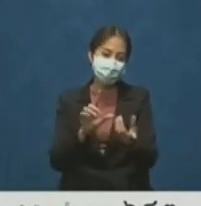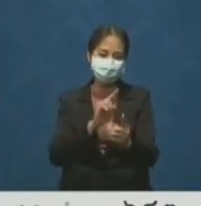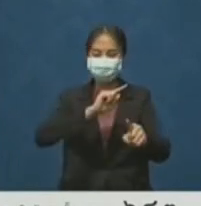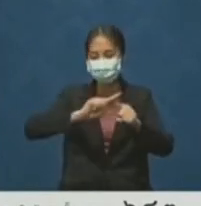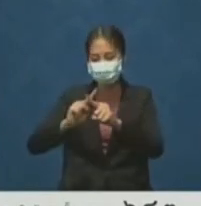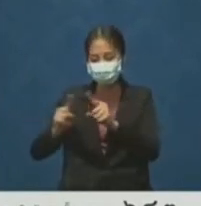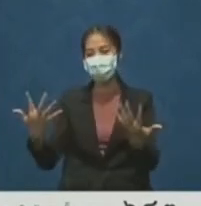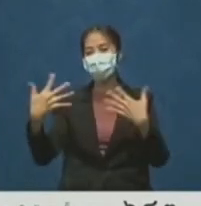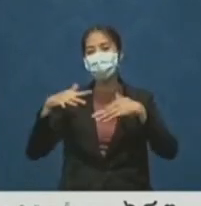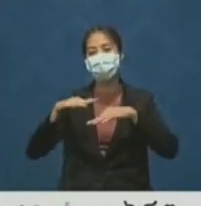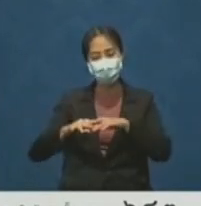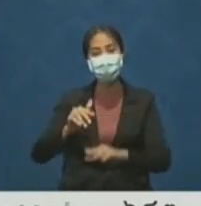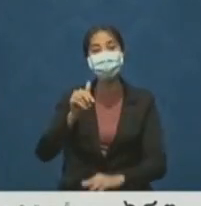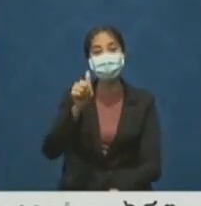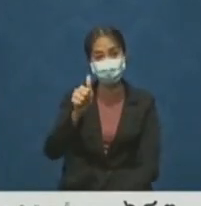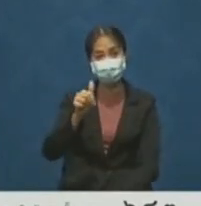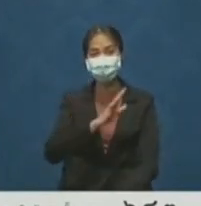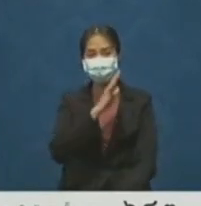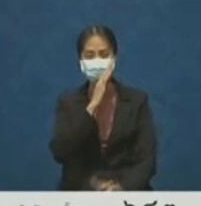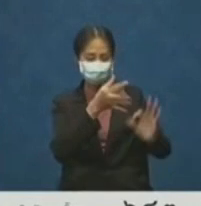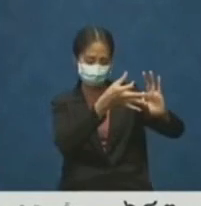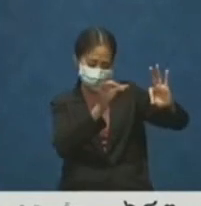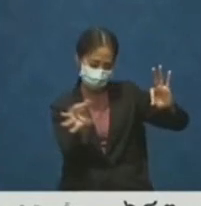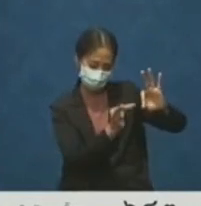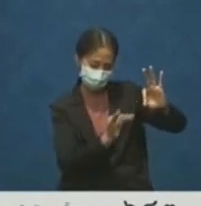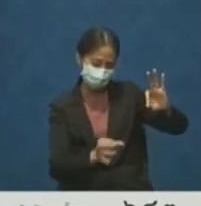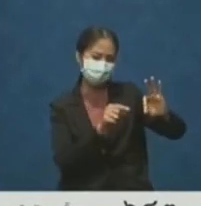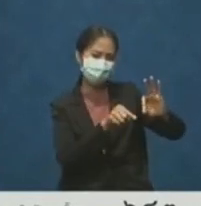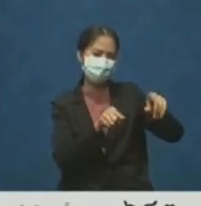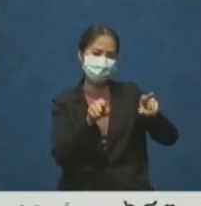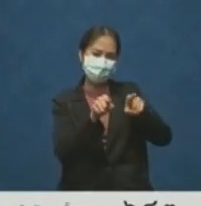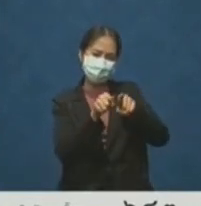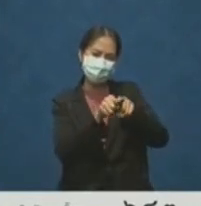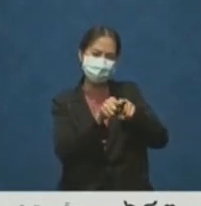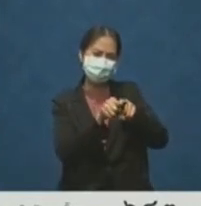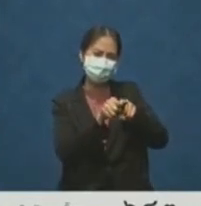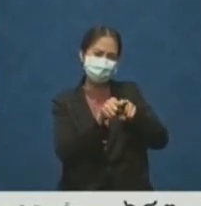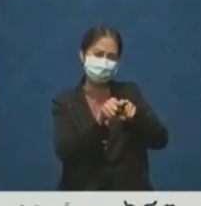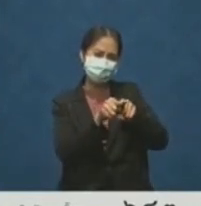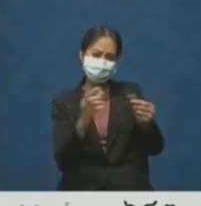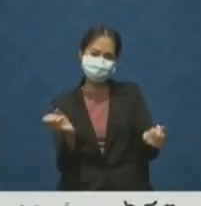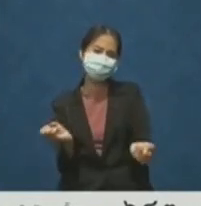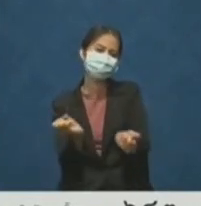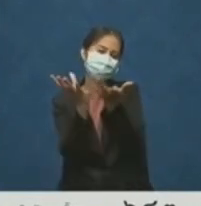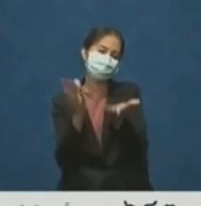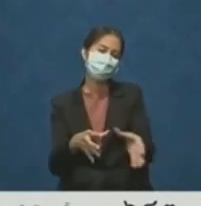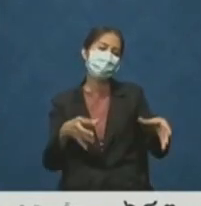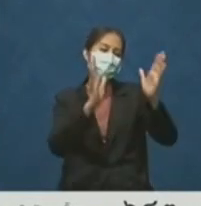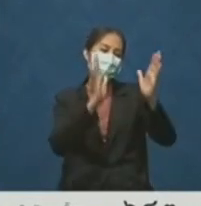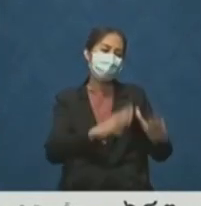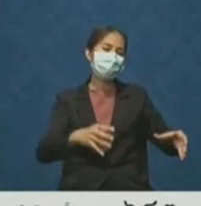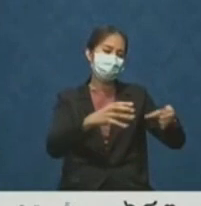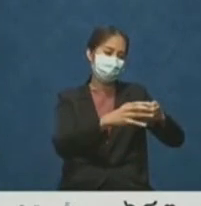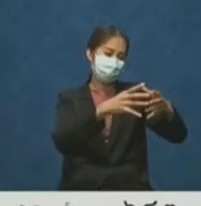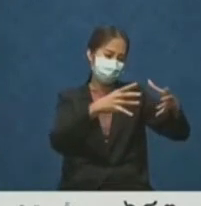ธรรมไม่เช่นนั้นท่านเขียนลักษณะเช่นนี้ไปก็จะเป็นการทำลายใช้วัฒนธรรมของคน